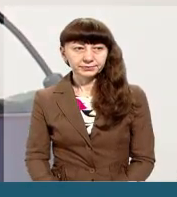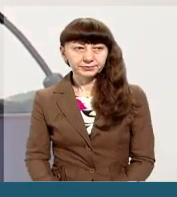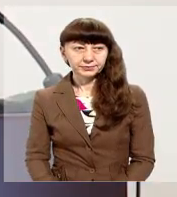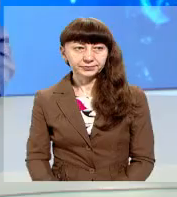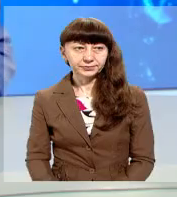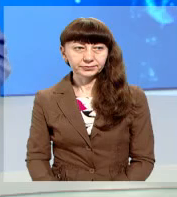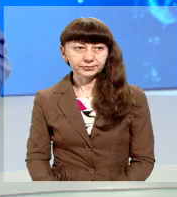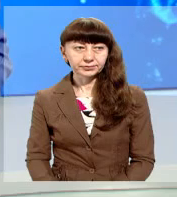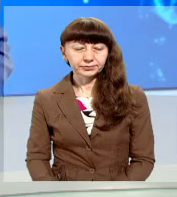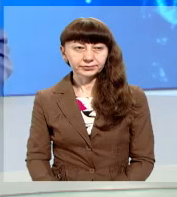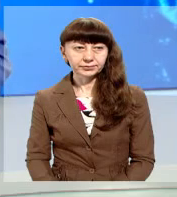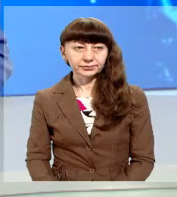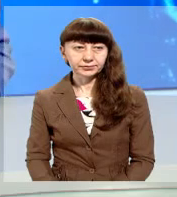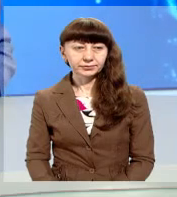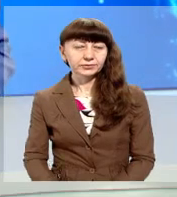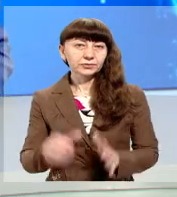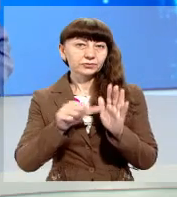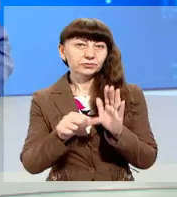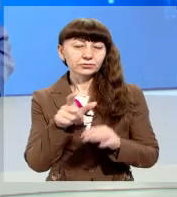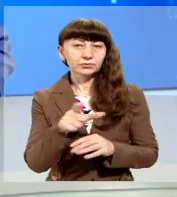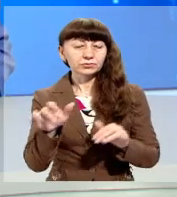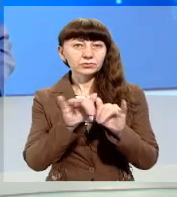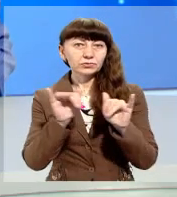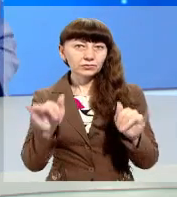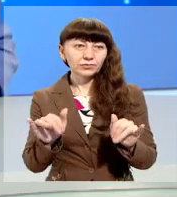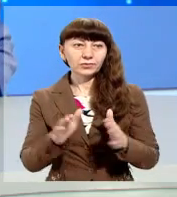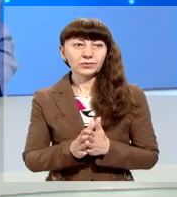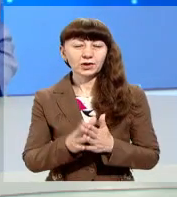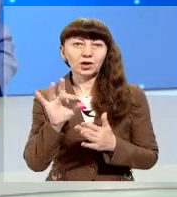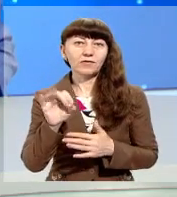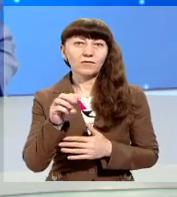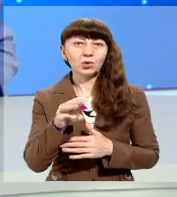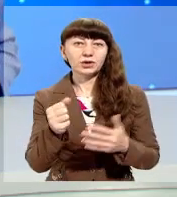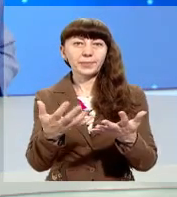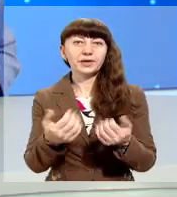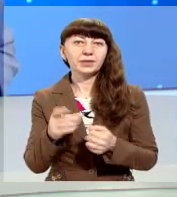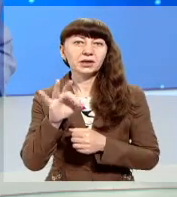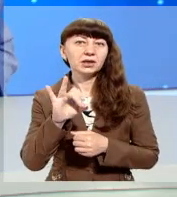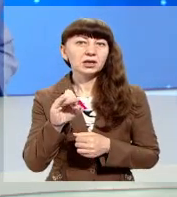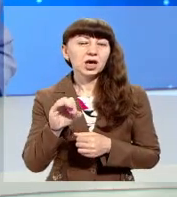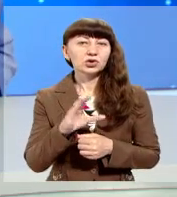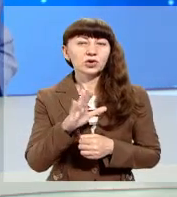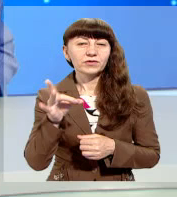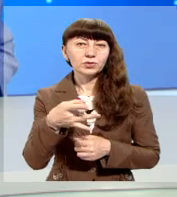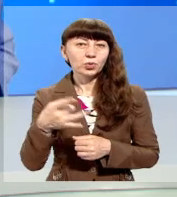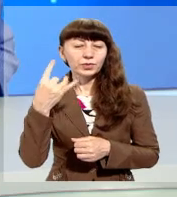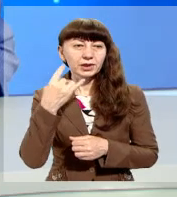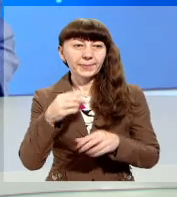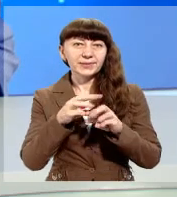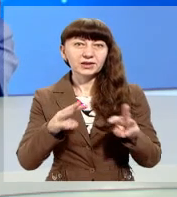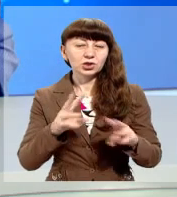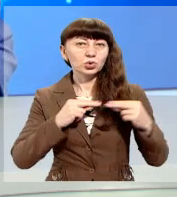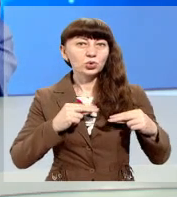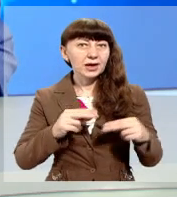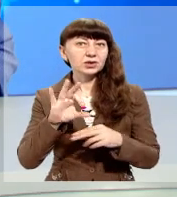«Костанай». На 600 человек увеличится региональная квота приема кандидатов в РК. Министерством труда и